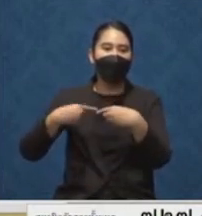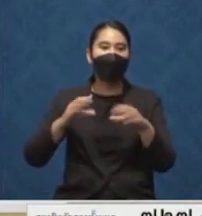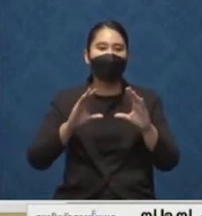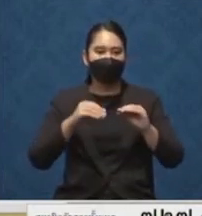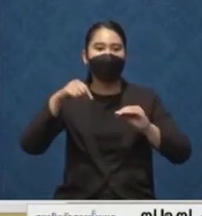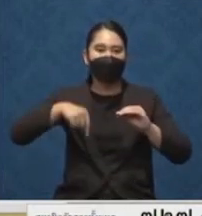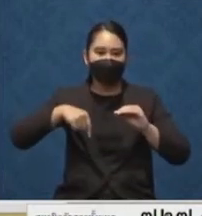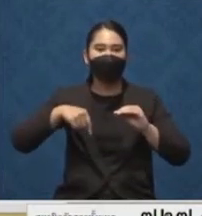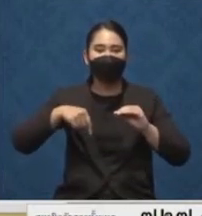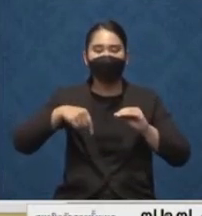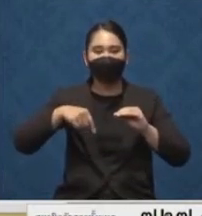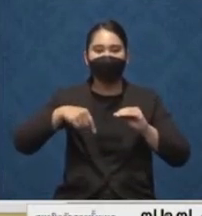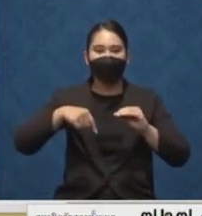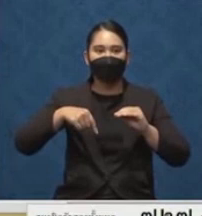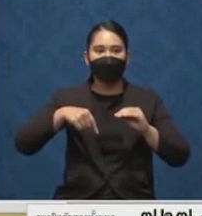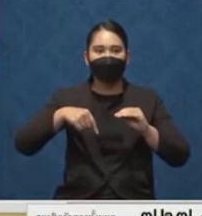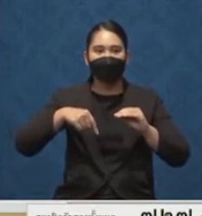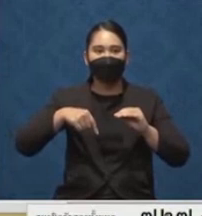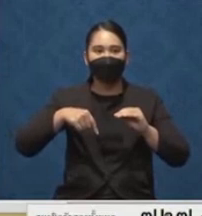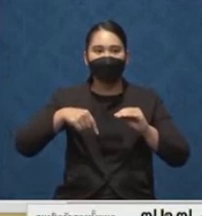ครับ